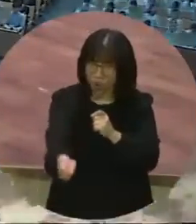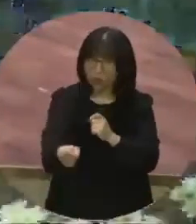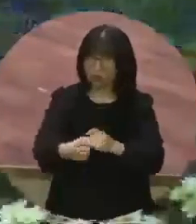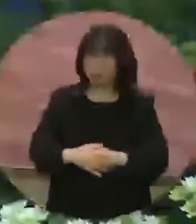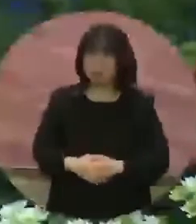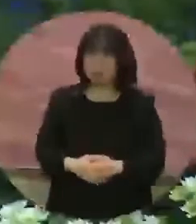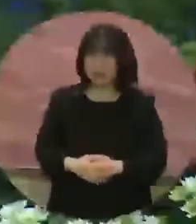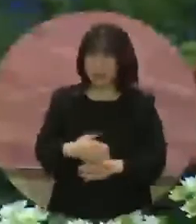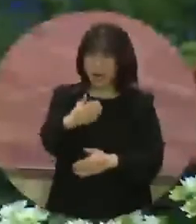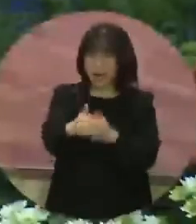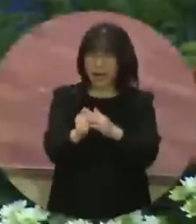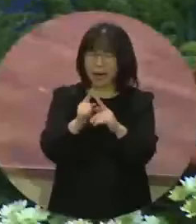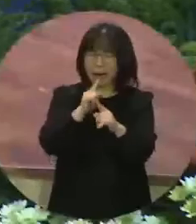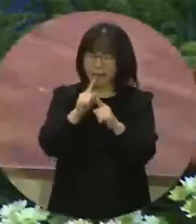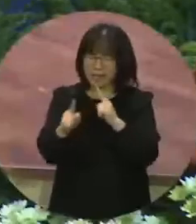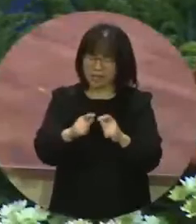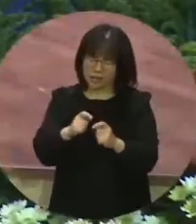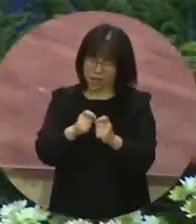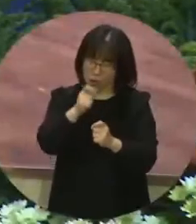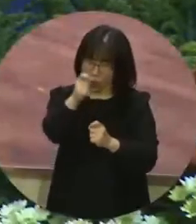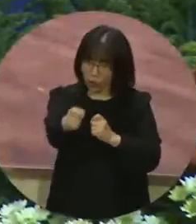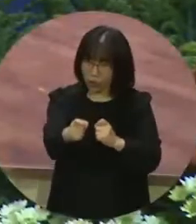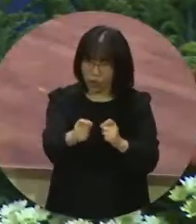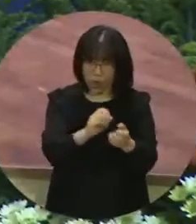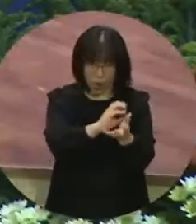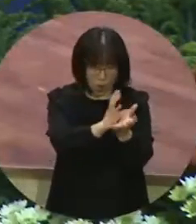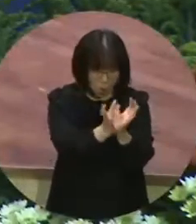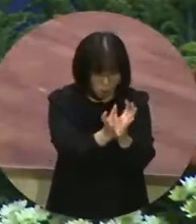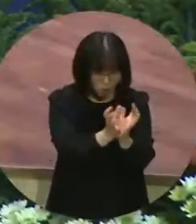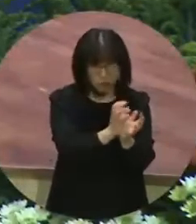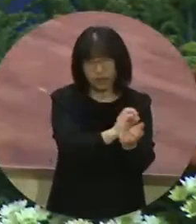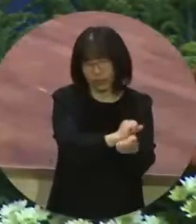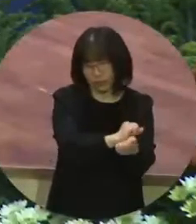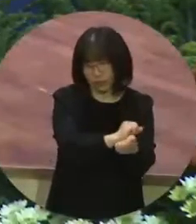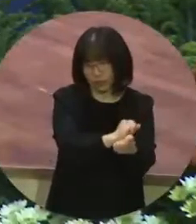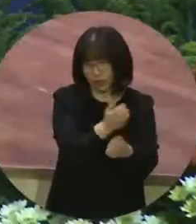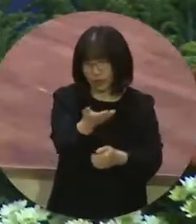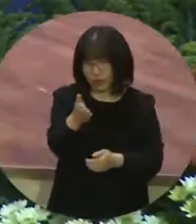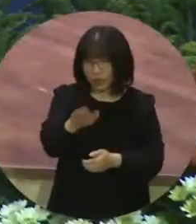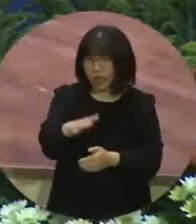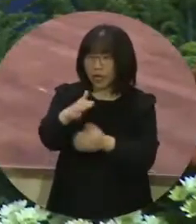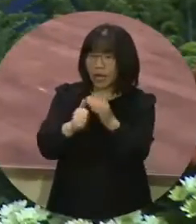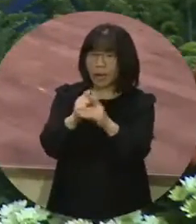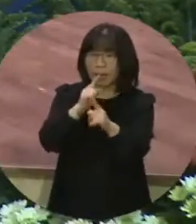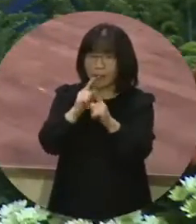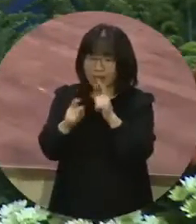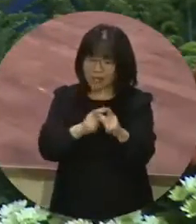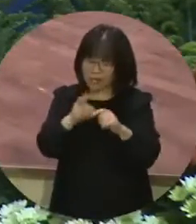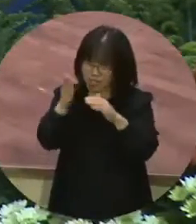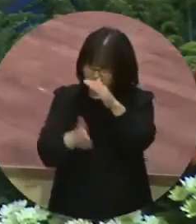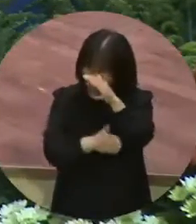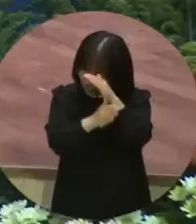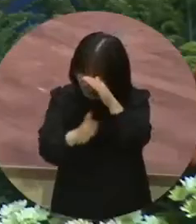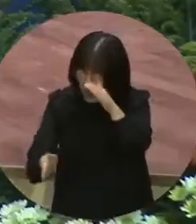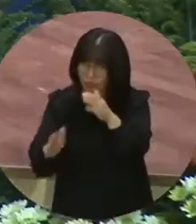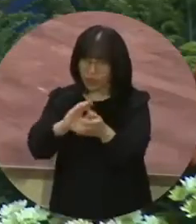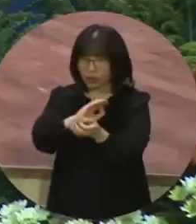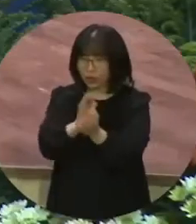하나님의 말씀은 선다니까 풀 마르고 꽃 다 시듭니다. 그러나 하나님의 말씀은